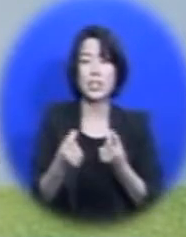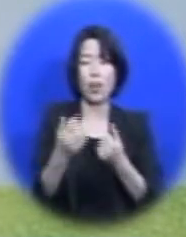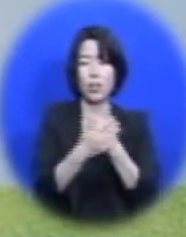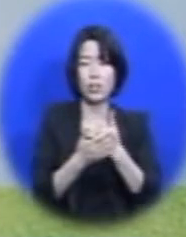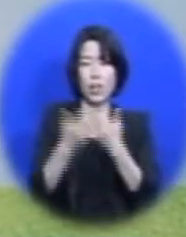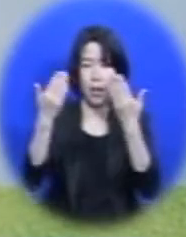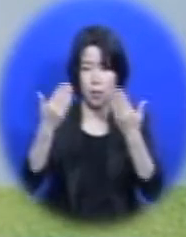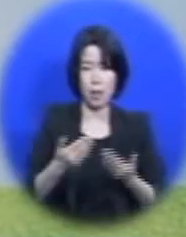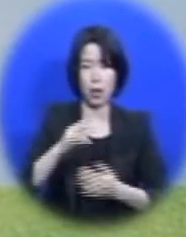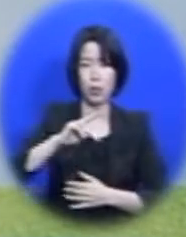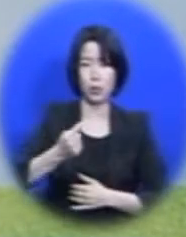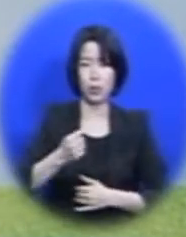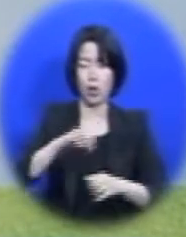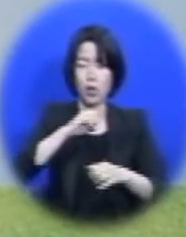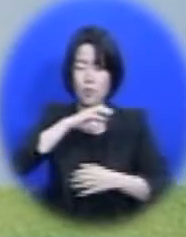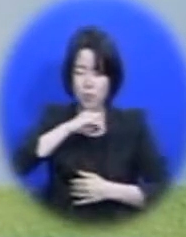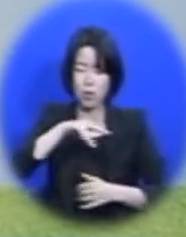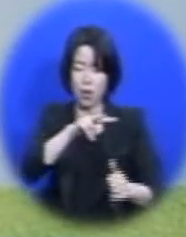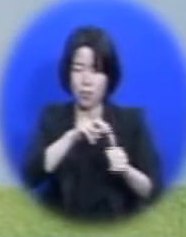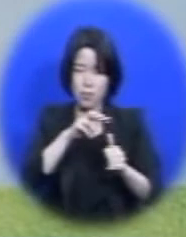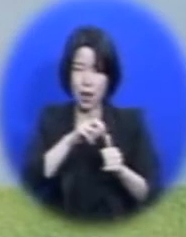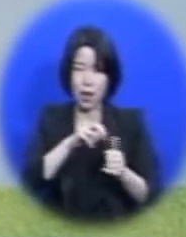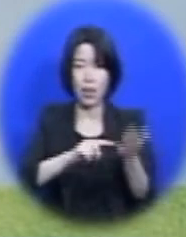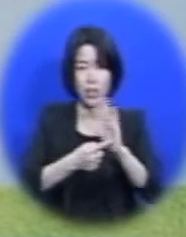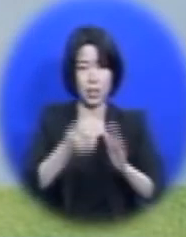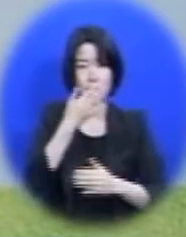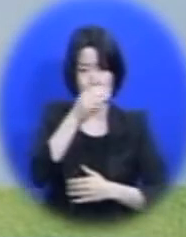받고도 불평이 나오고 원망이 나온다.